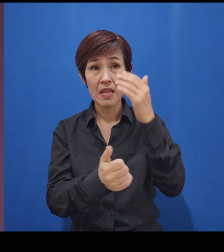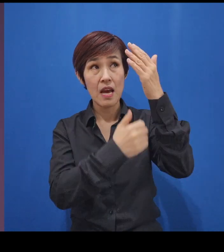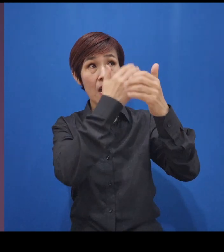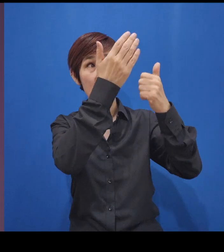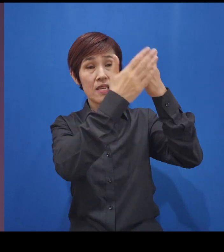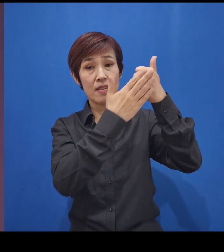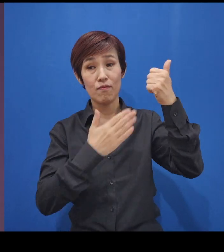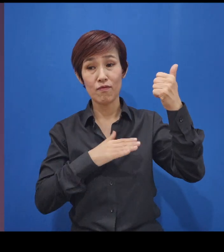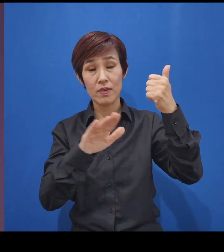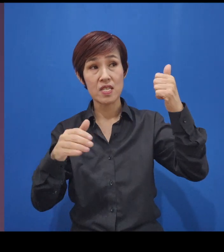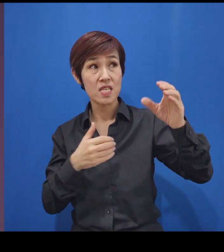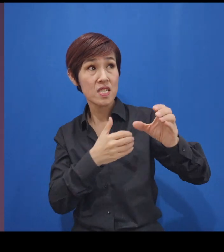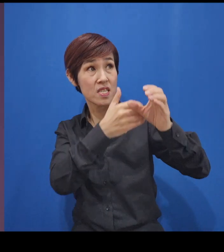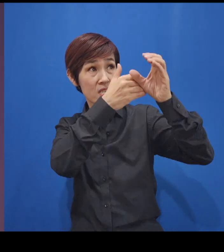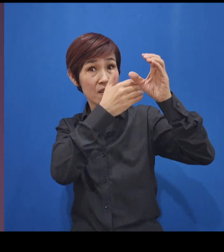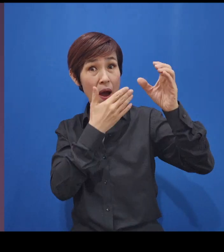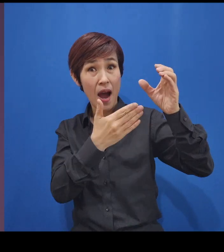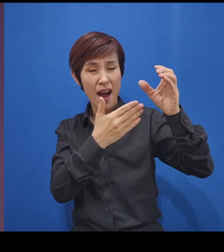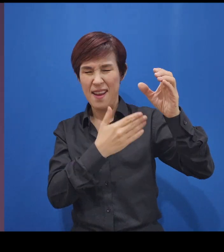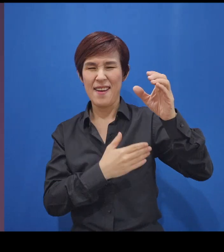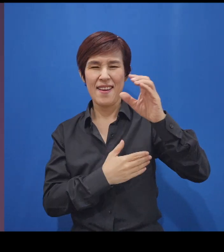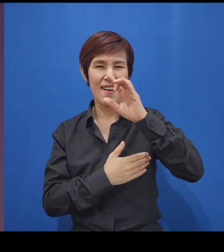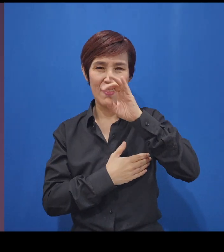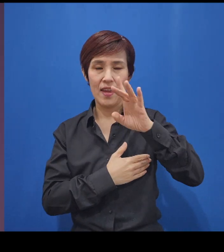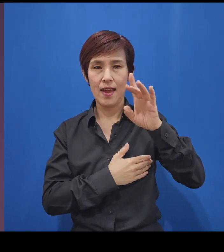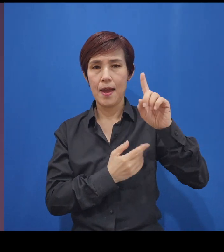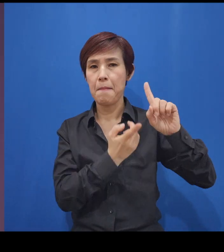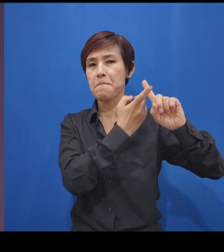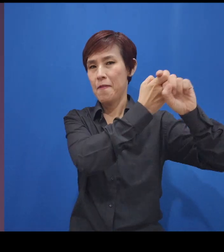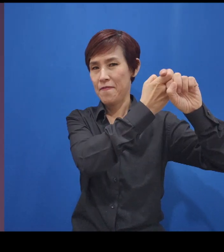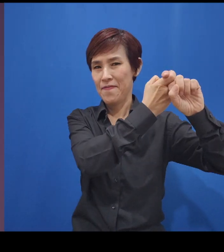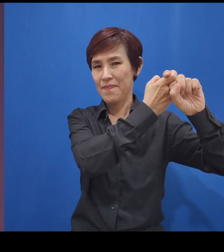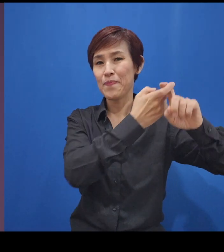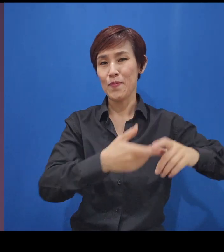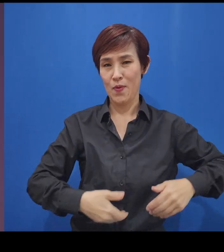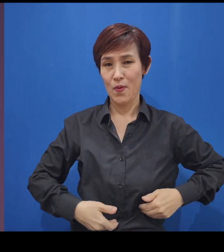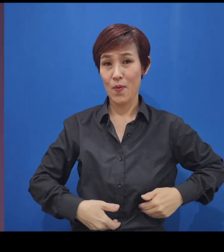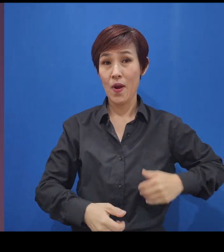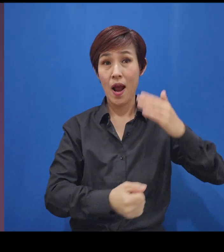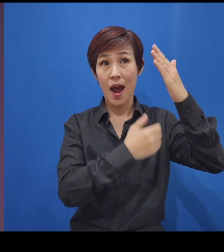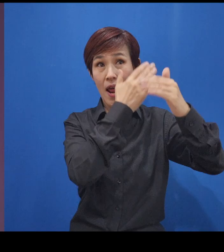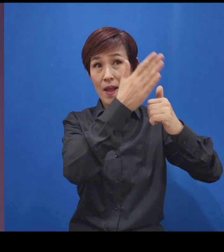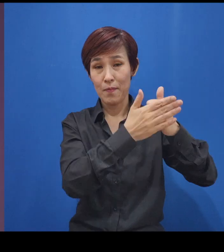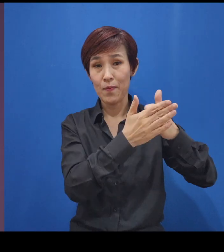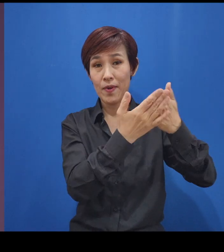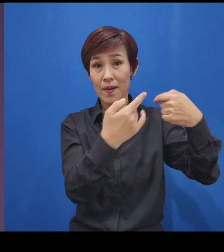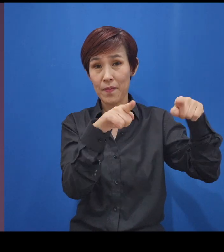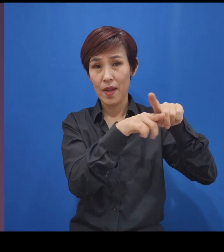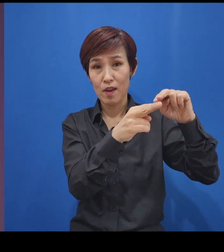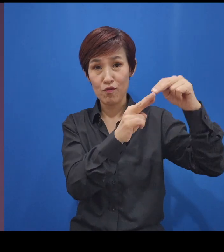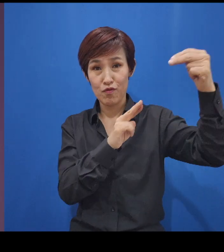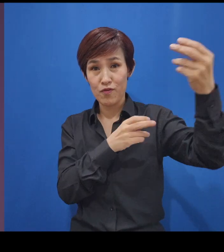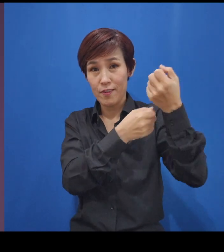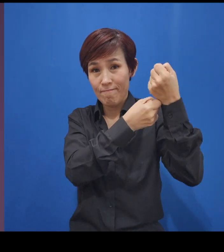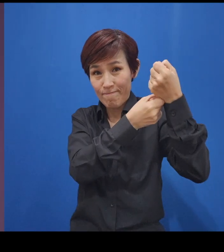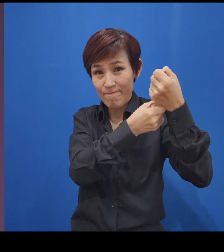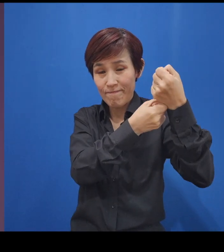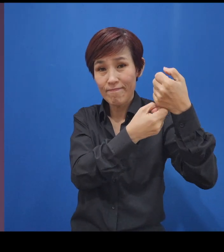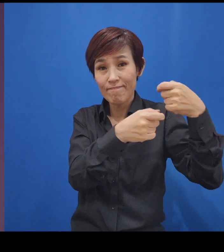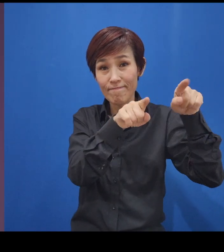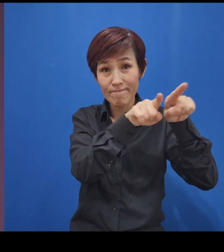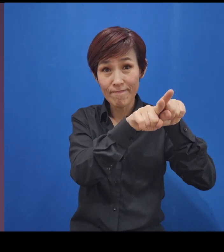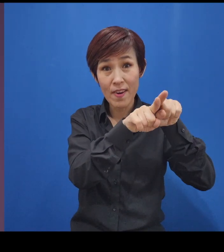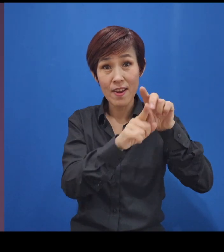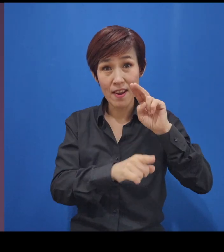맞서면 안 되고 하나님과 한편 먹어야 된다. 하나님과 한 줄을 잡는데 하나님과 한